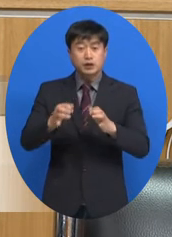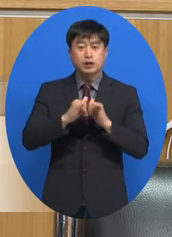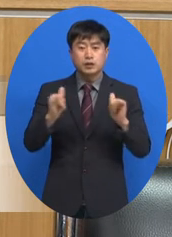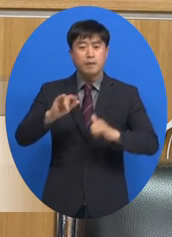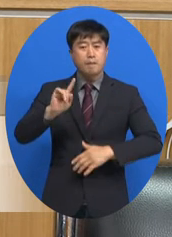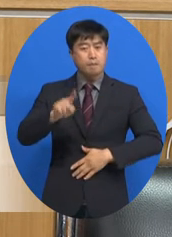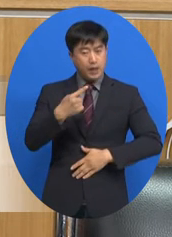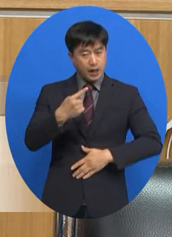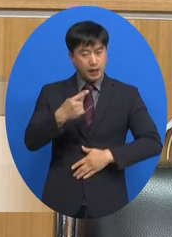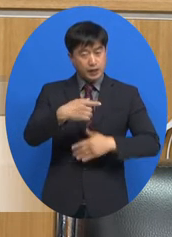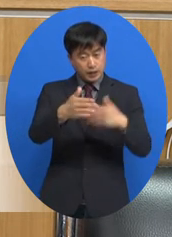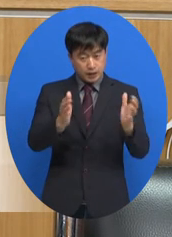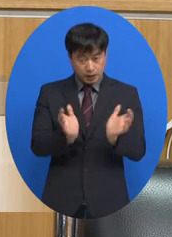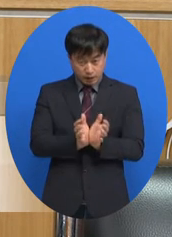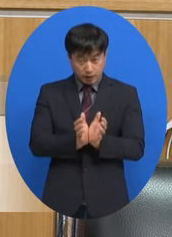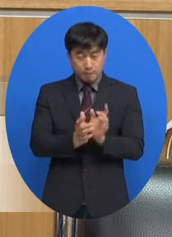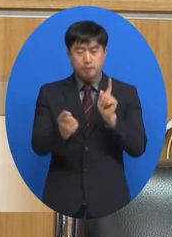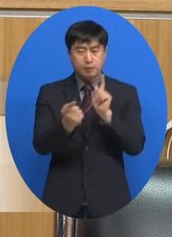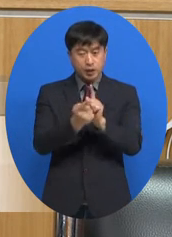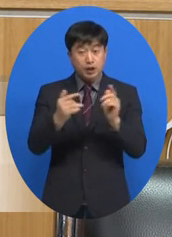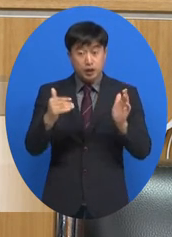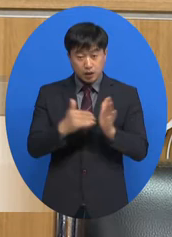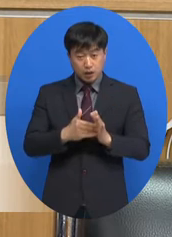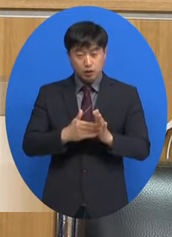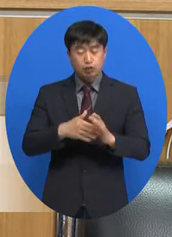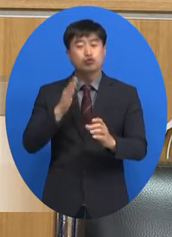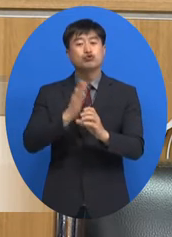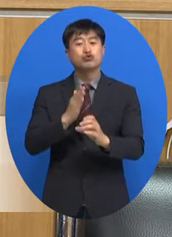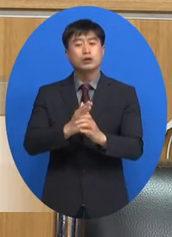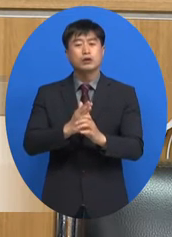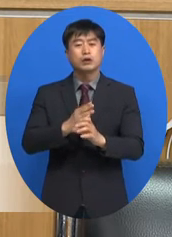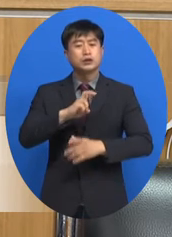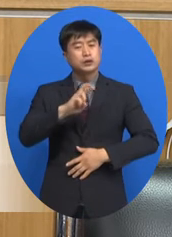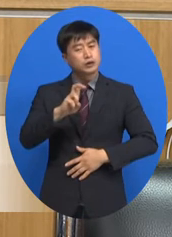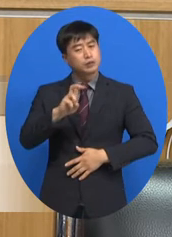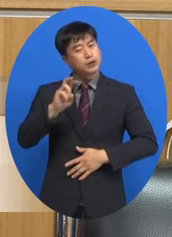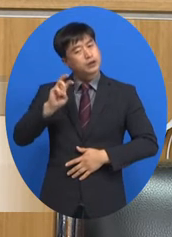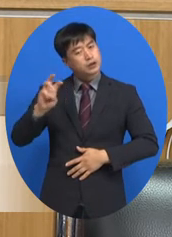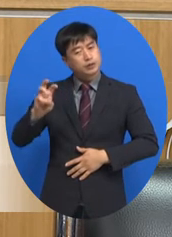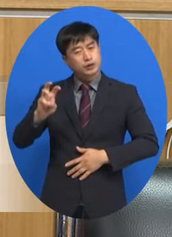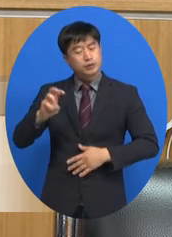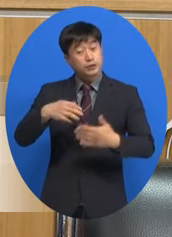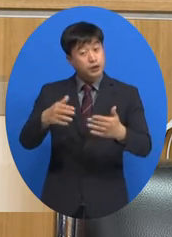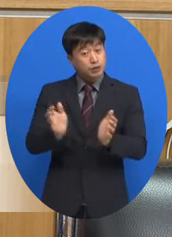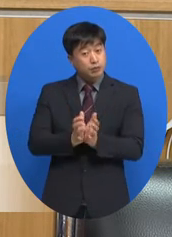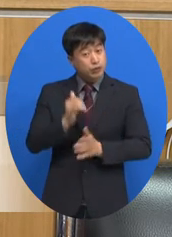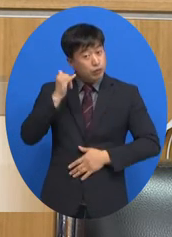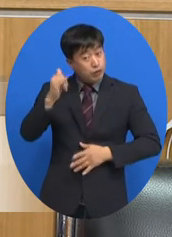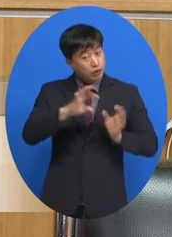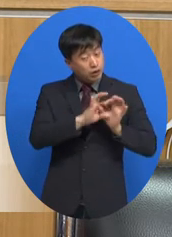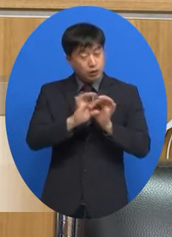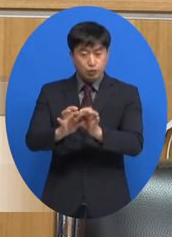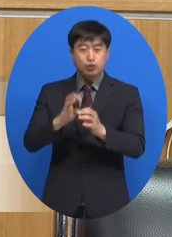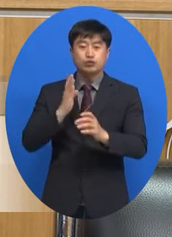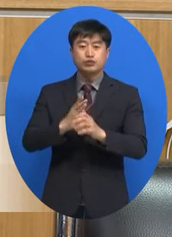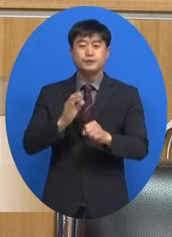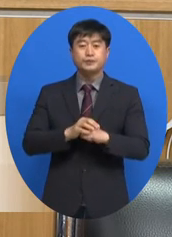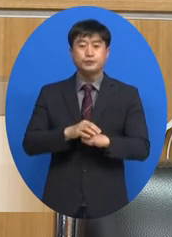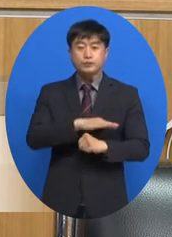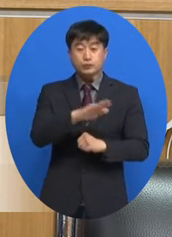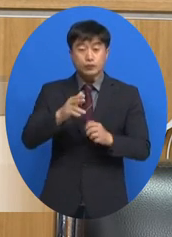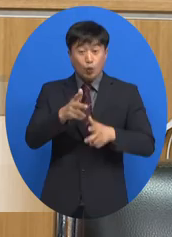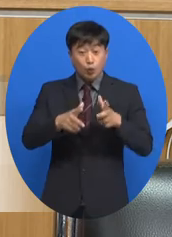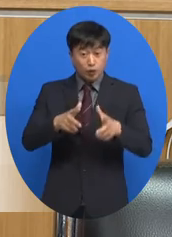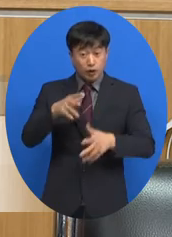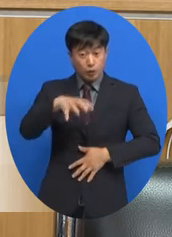100여 팀 정도는 만났었고 그 중에서 한 20에서 30팀은 지금도 연락을 하고 있고 저희